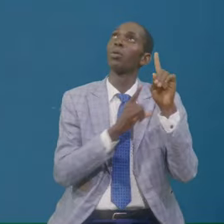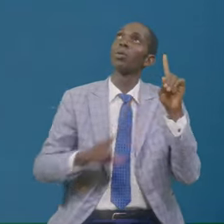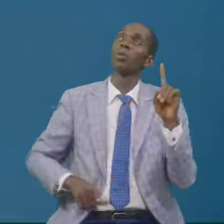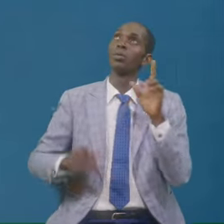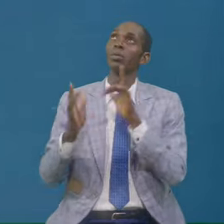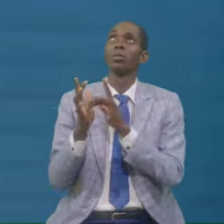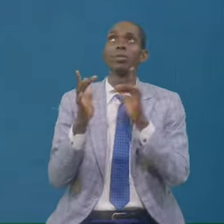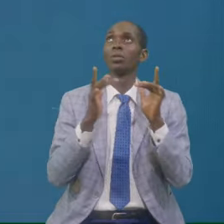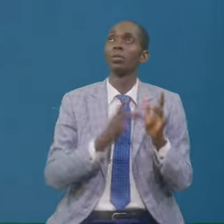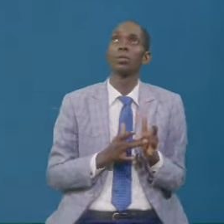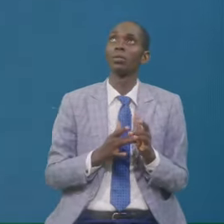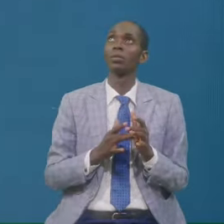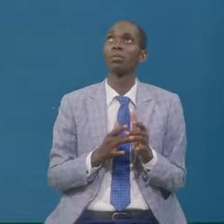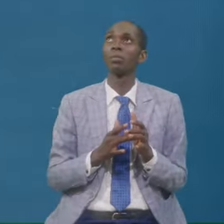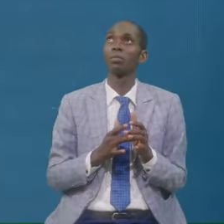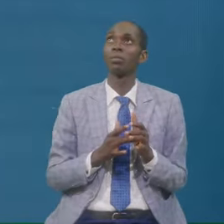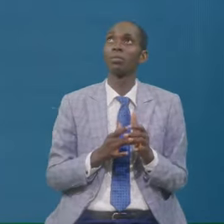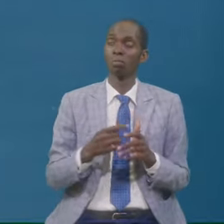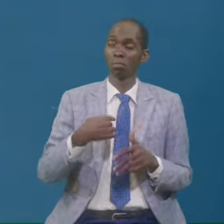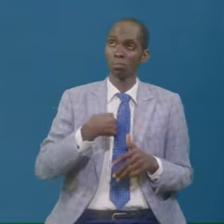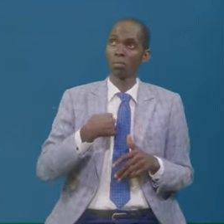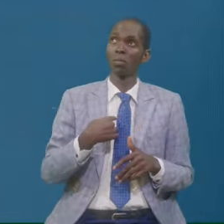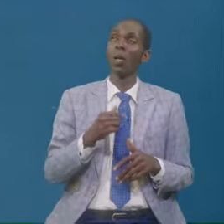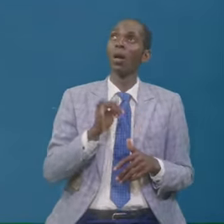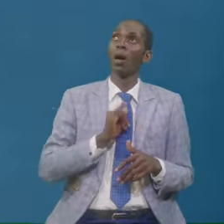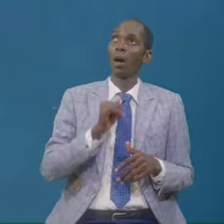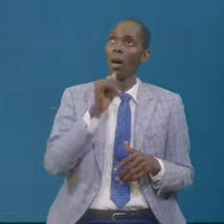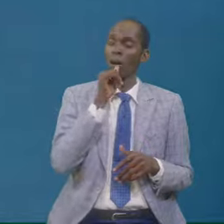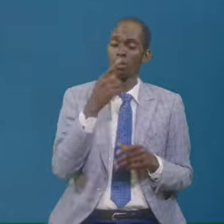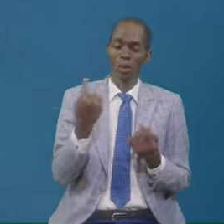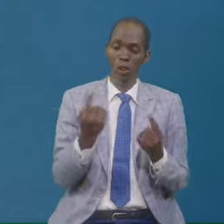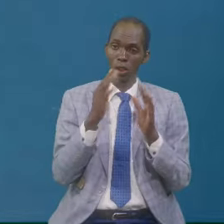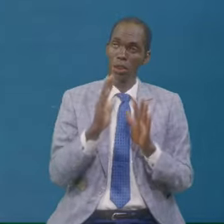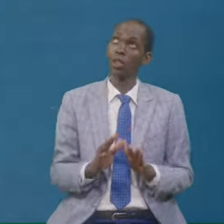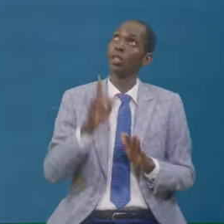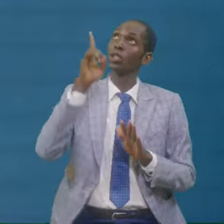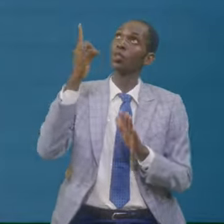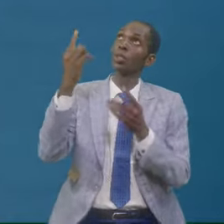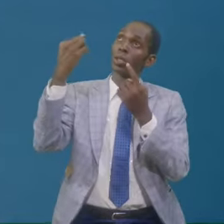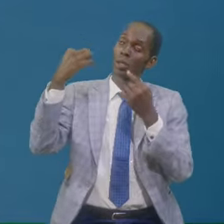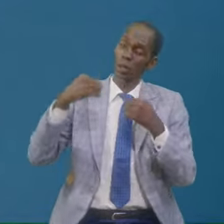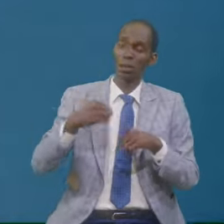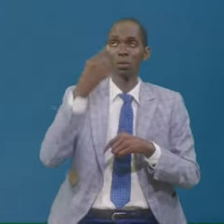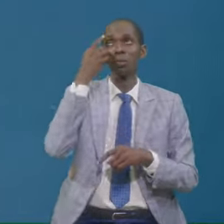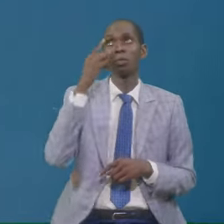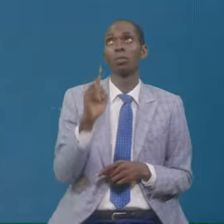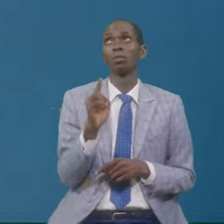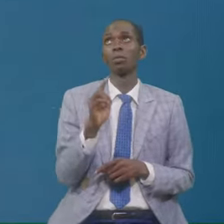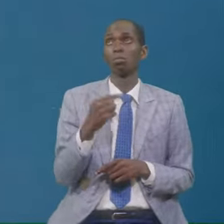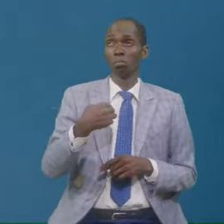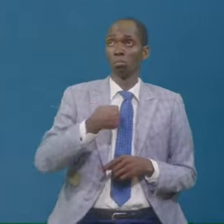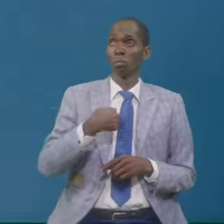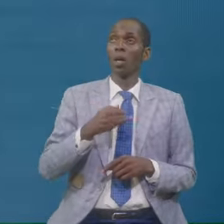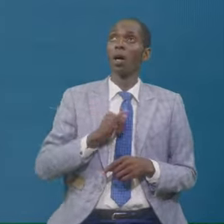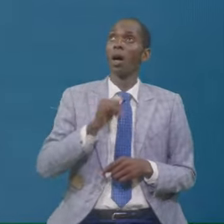ప్రభువైన యేసయ్యా. I am the sinner you died for. నేను పాపిని, నా కోసం మీరు మరణించారు. I am the criminal